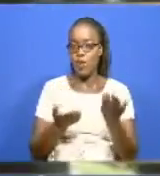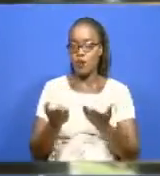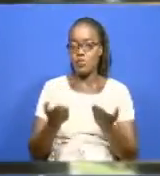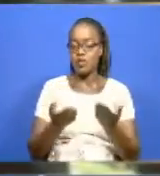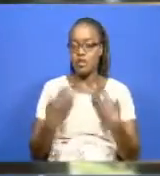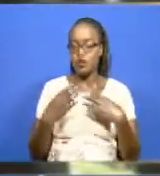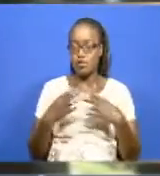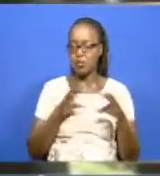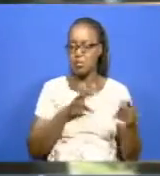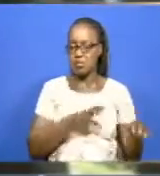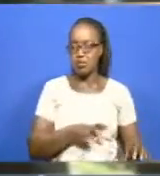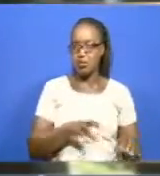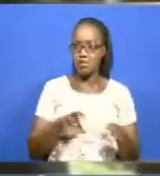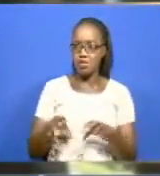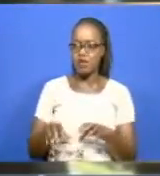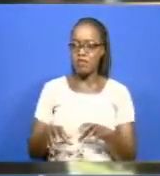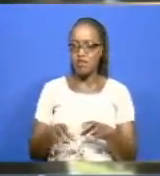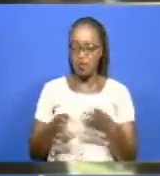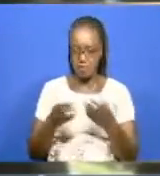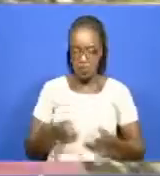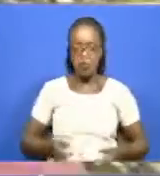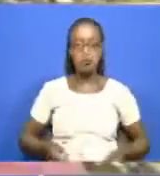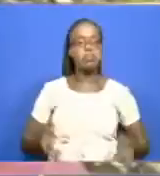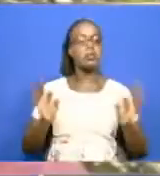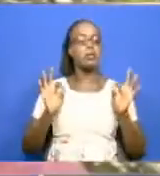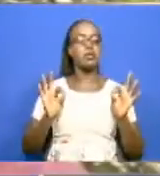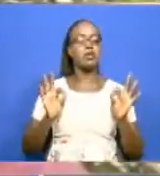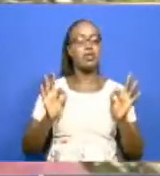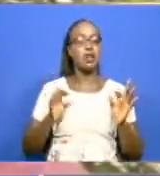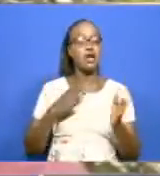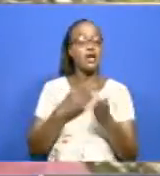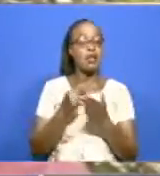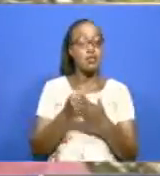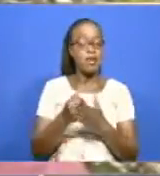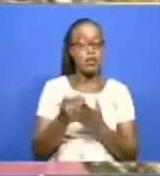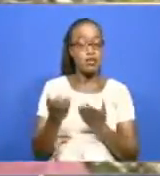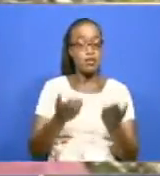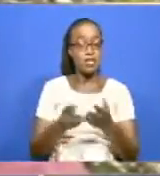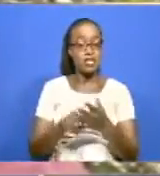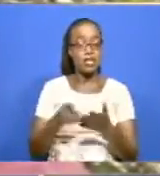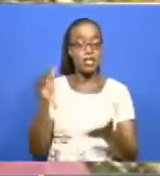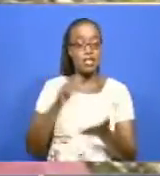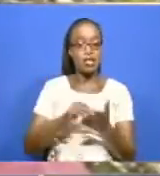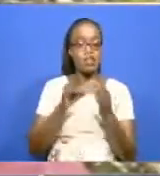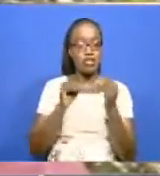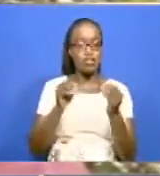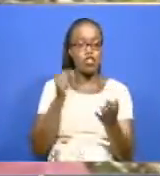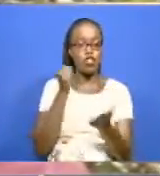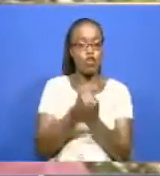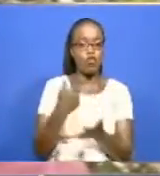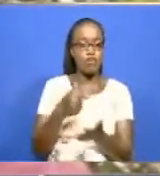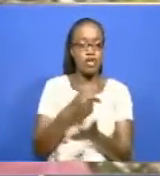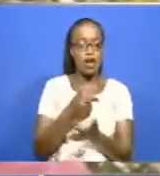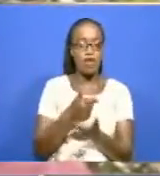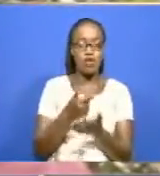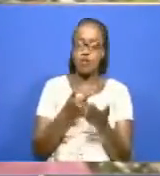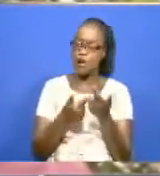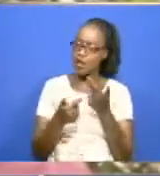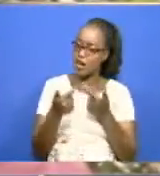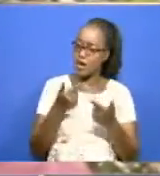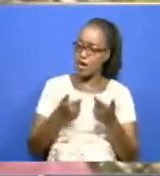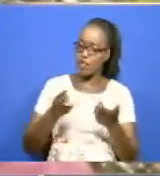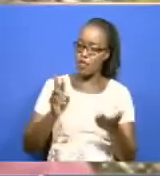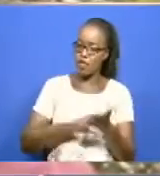wanaumia, wale ambao hawana pesa ya kuanzisha biashara zao tena, wafike kwa maofisi zetu, waregister kama